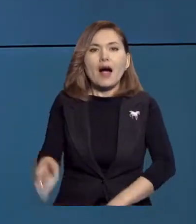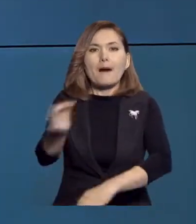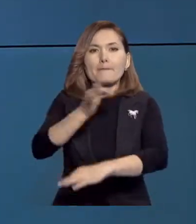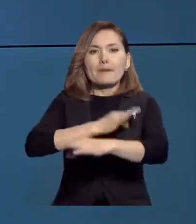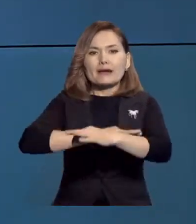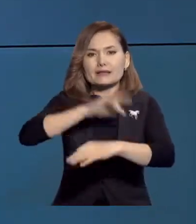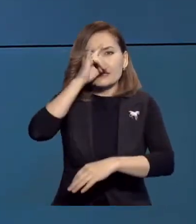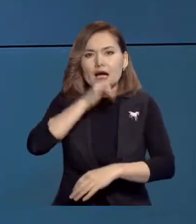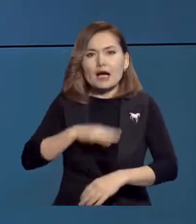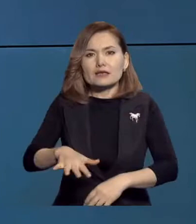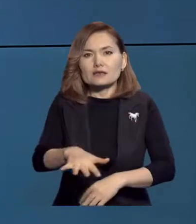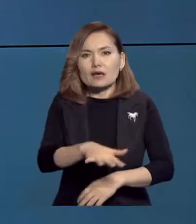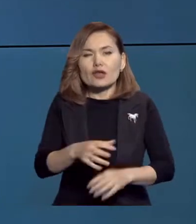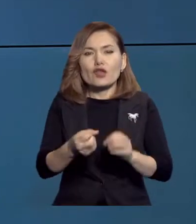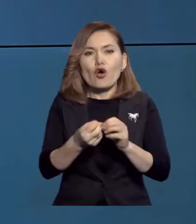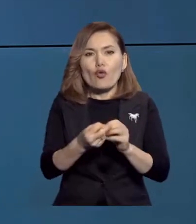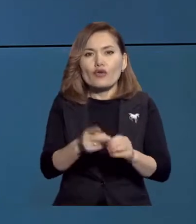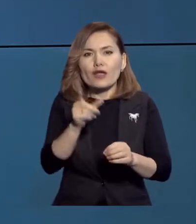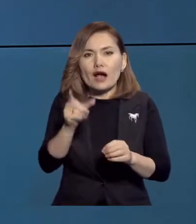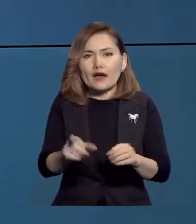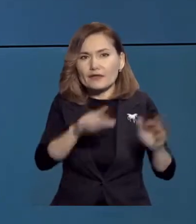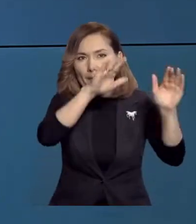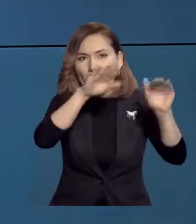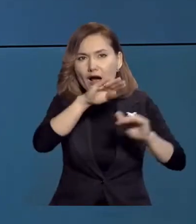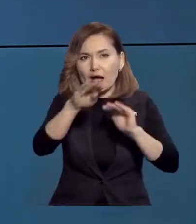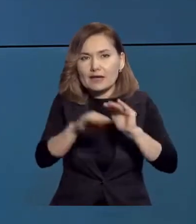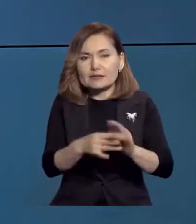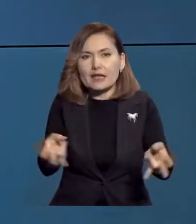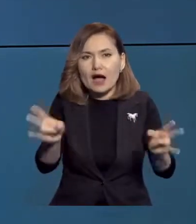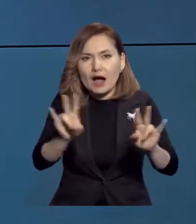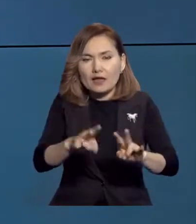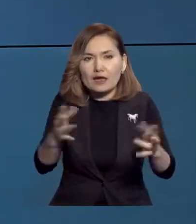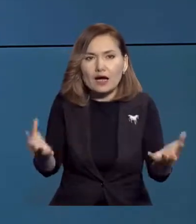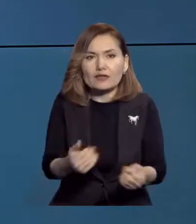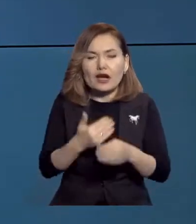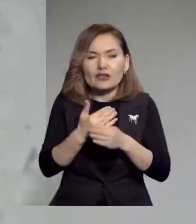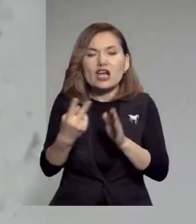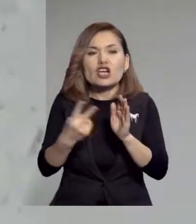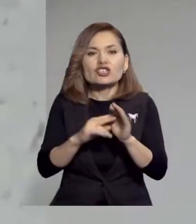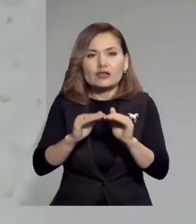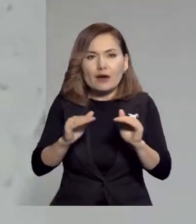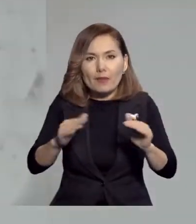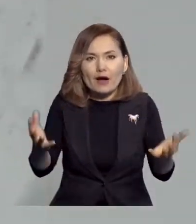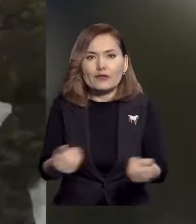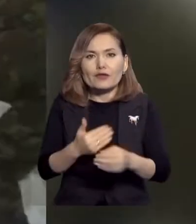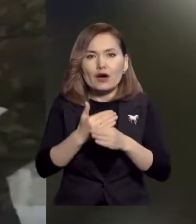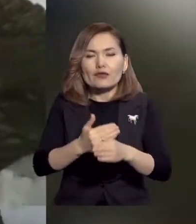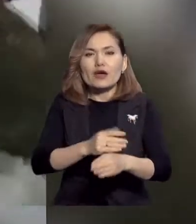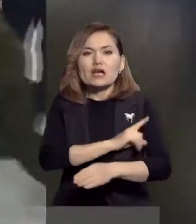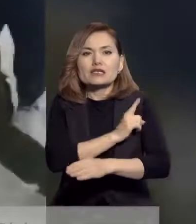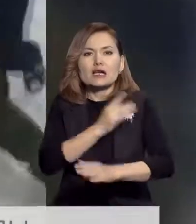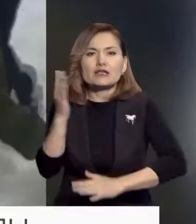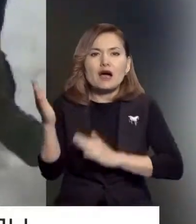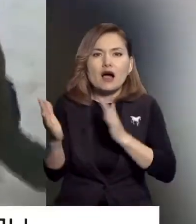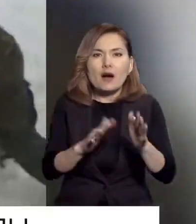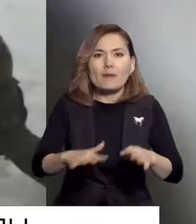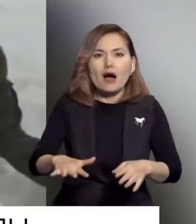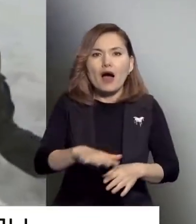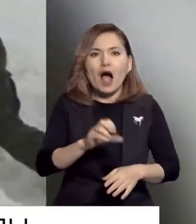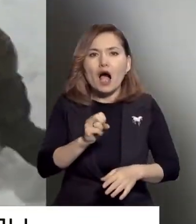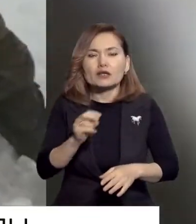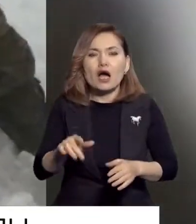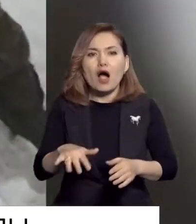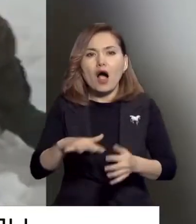Батыс Қазақстанда 12 адам қар құрсауынан құтқарылды. Олардың жетеуі бала. Боранды күні Шыңғырлау ауданы Ақтау ауылы